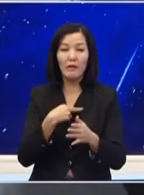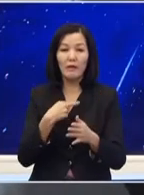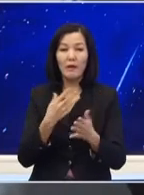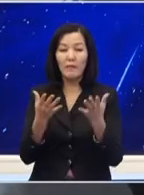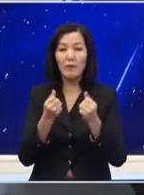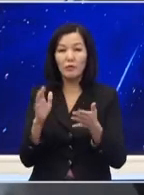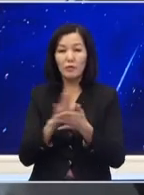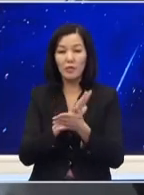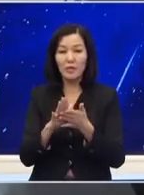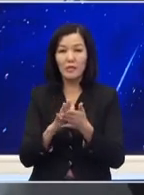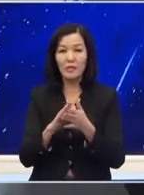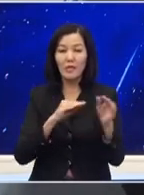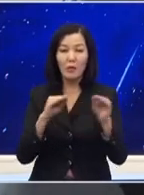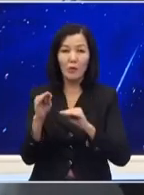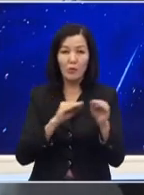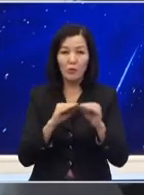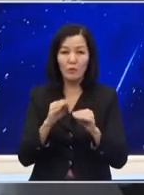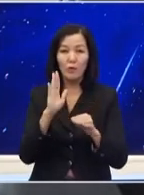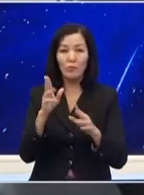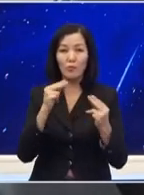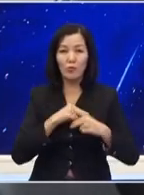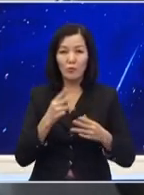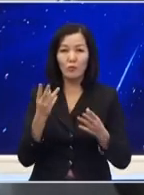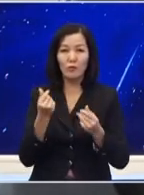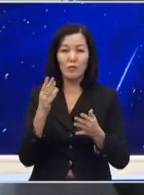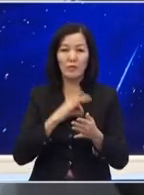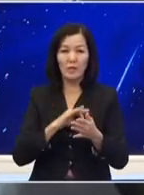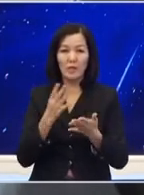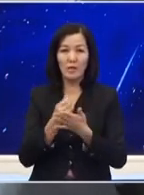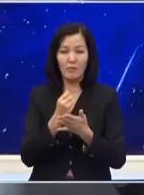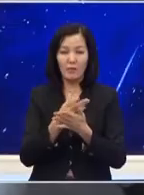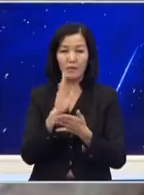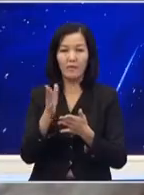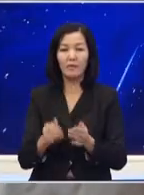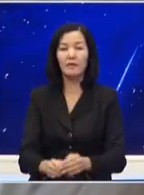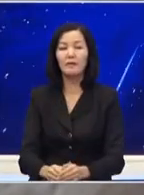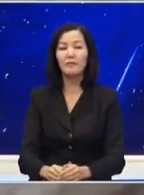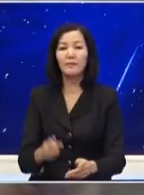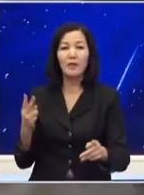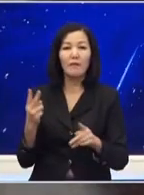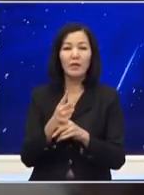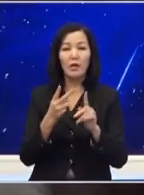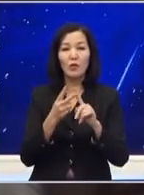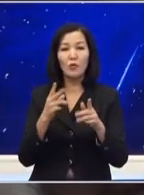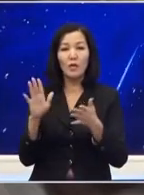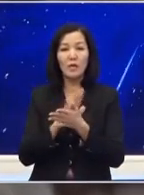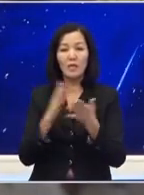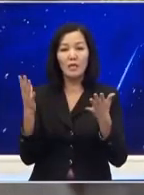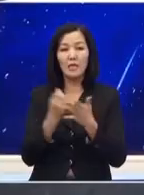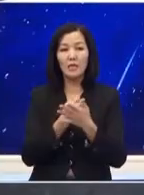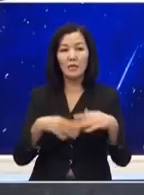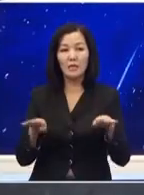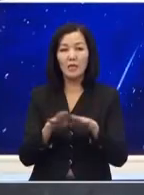полученные деньги купил станки и материалы. Буду работать, зарабатывать. Спасибо за возможность. Второй обладатель гранта также